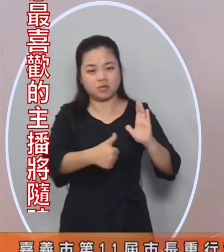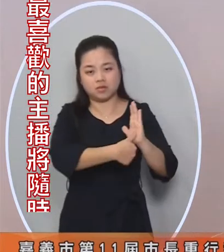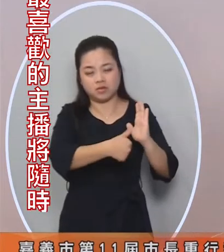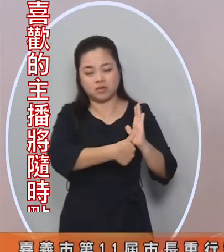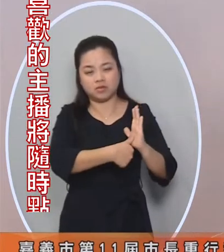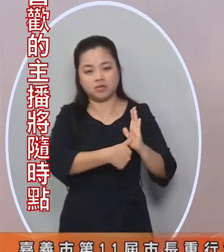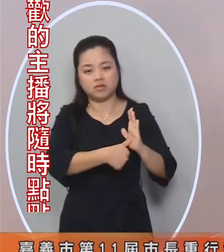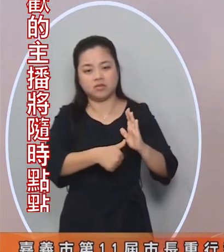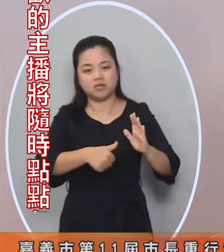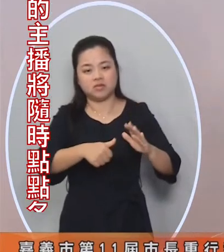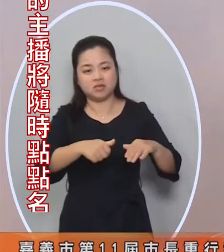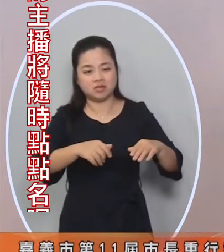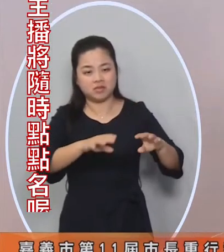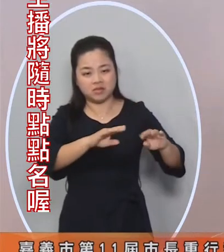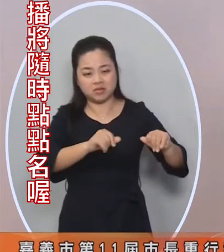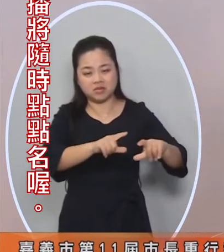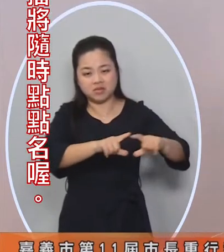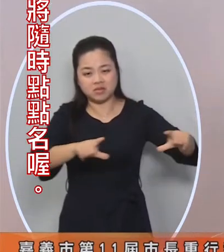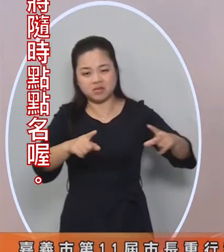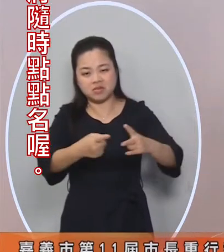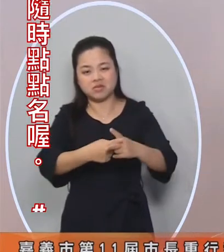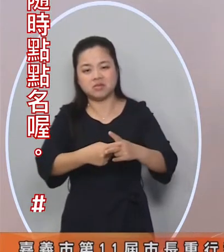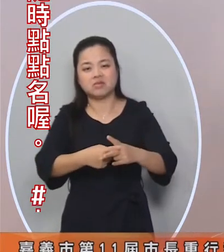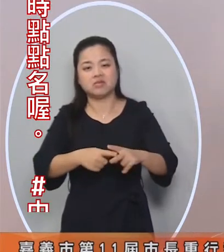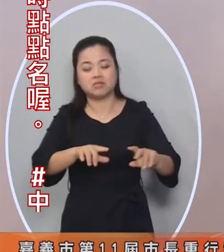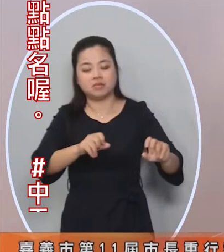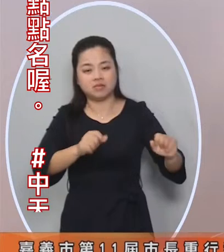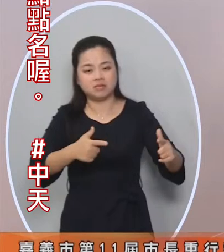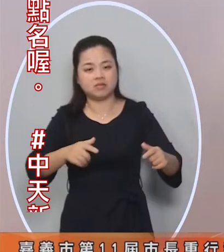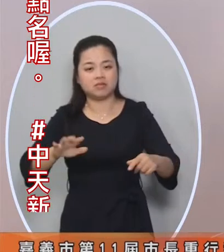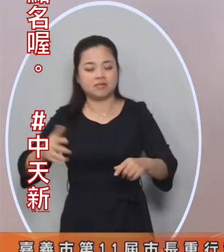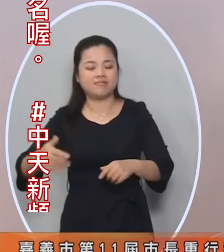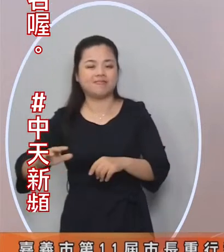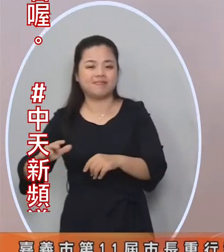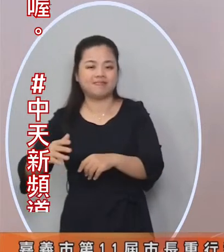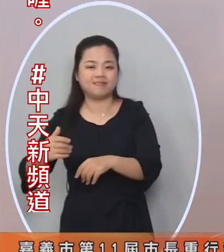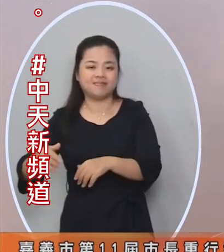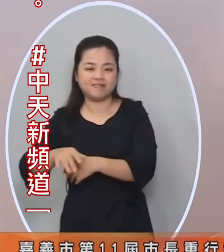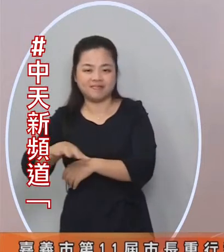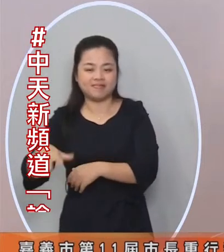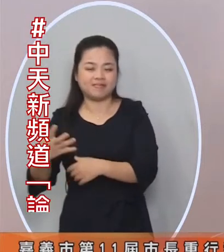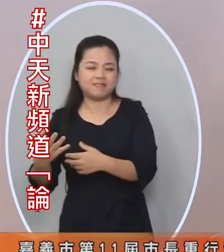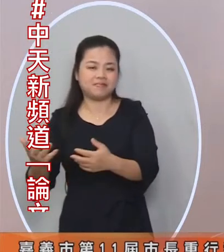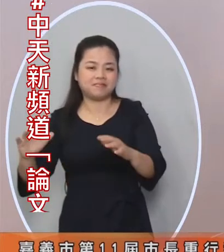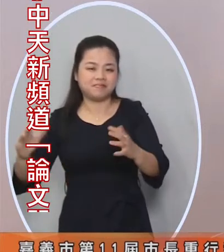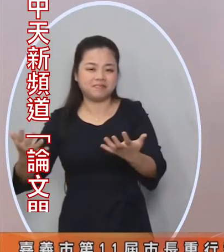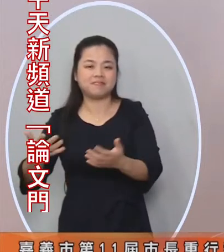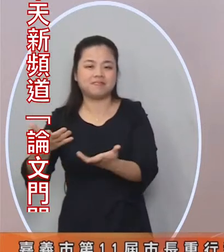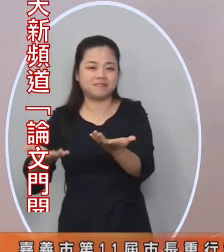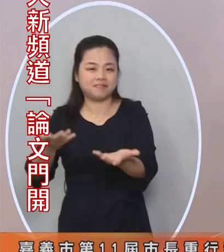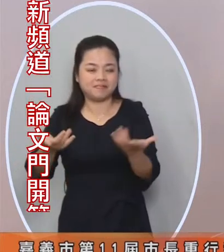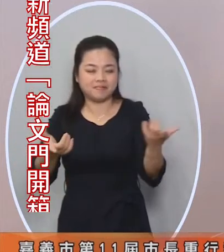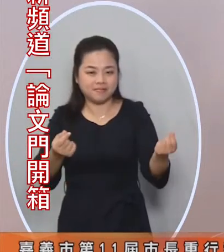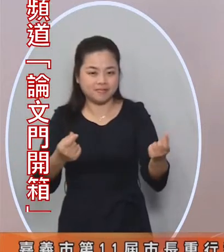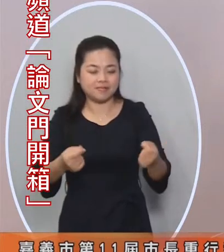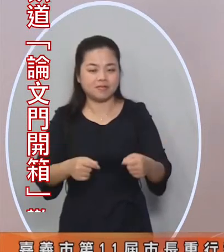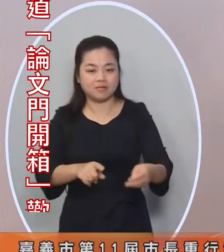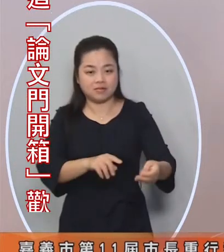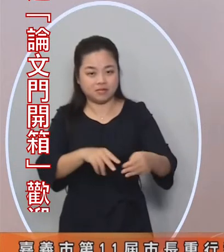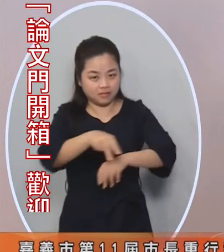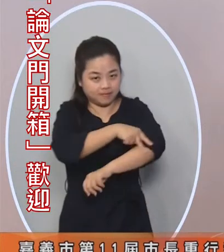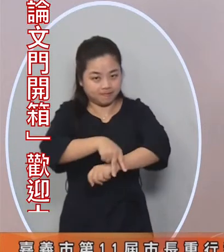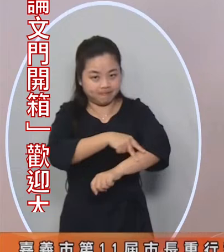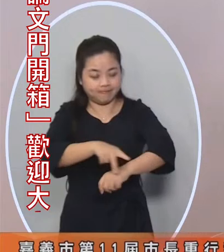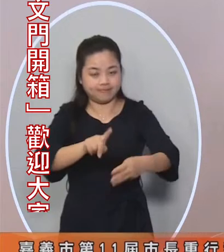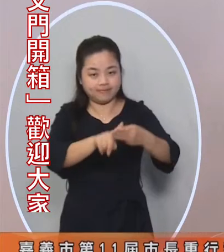称、面积大小不同，其余都相似雷同，因此将各个公园设计成主题公园，与嘉